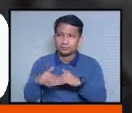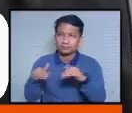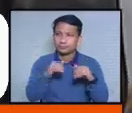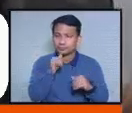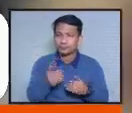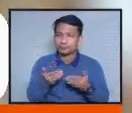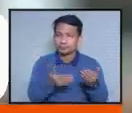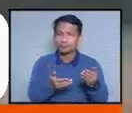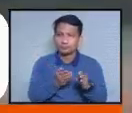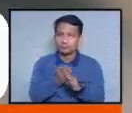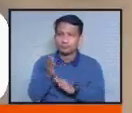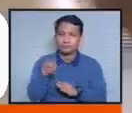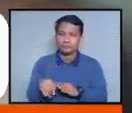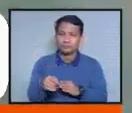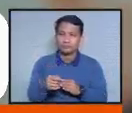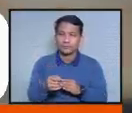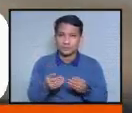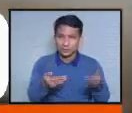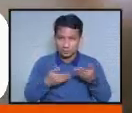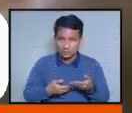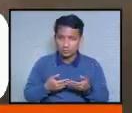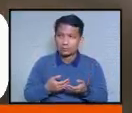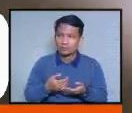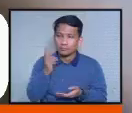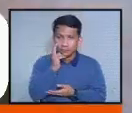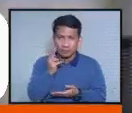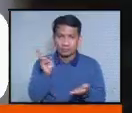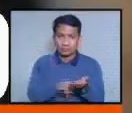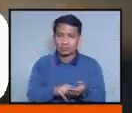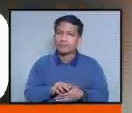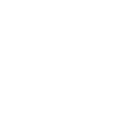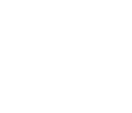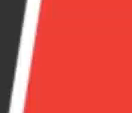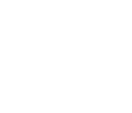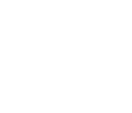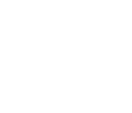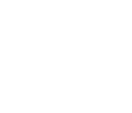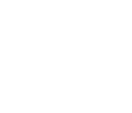Committee ang panukala at diretso na itong itatransmit kay Pangulong Duterte para pirmahan.